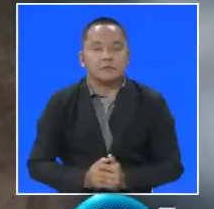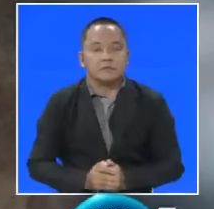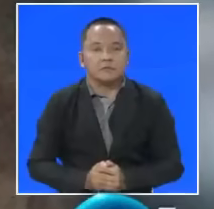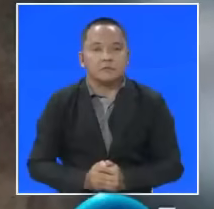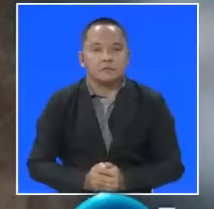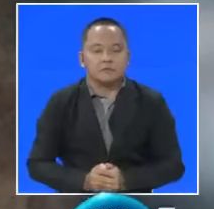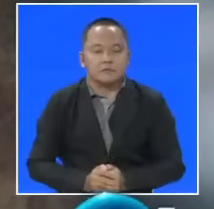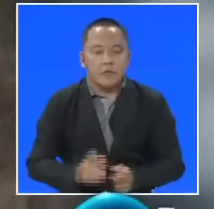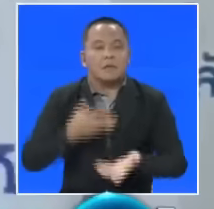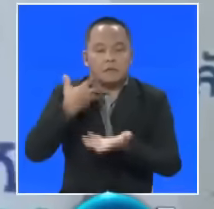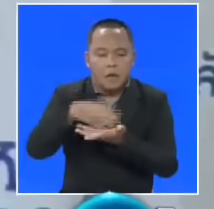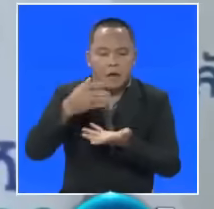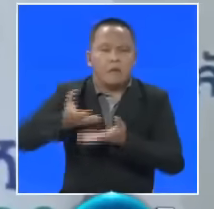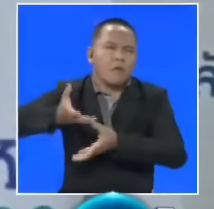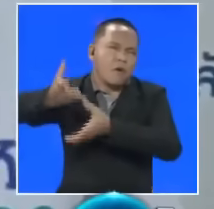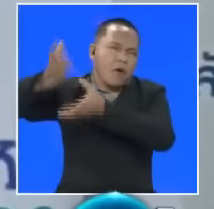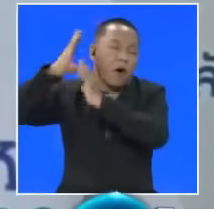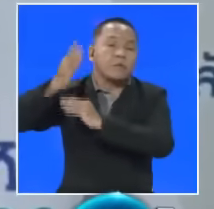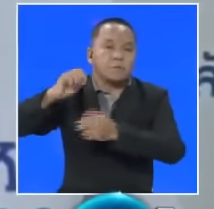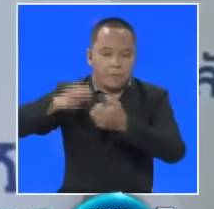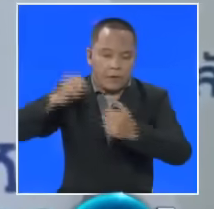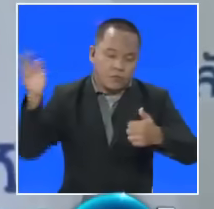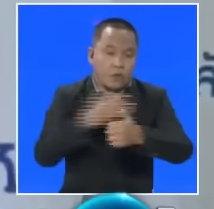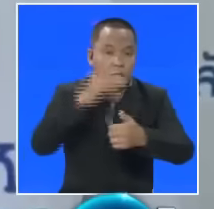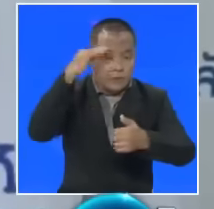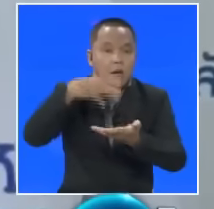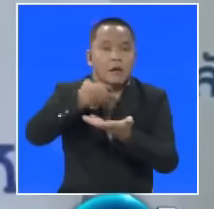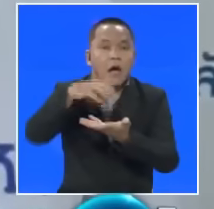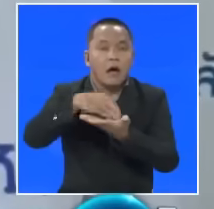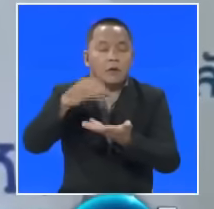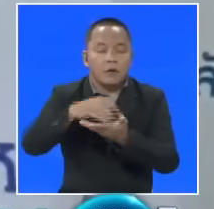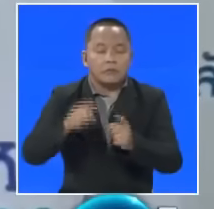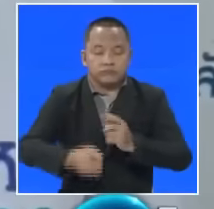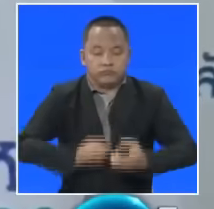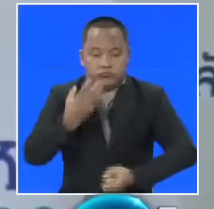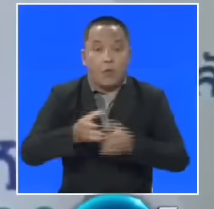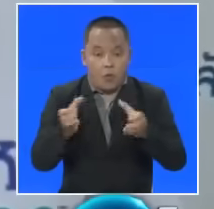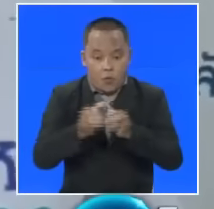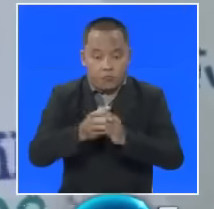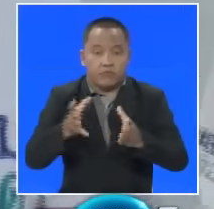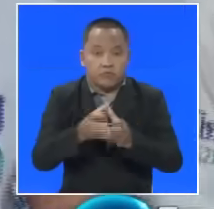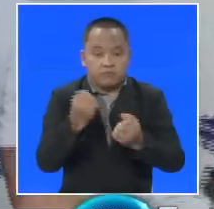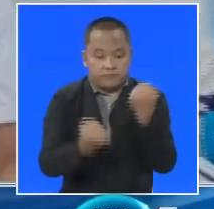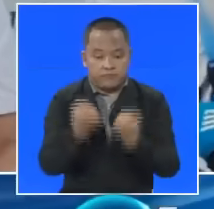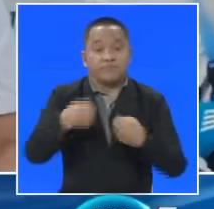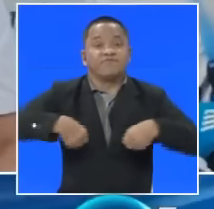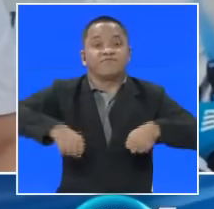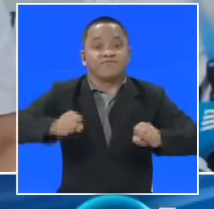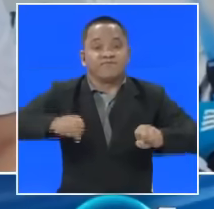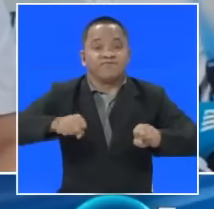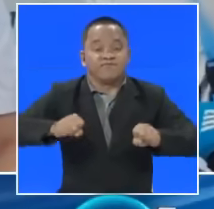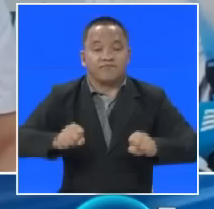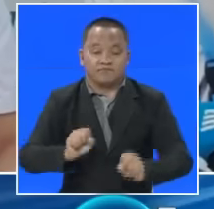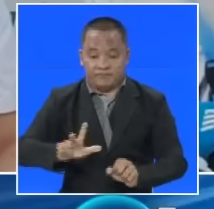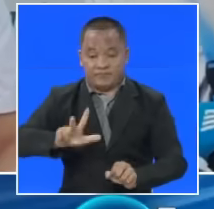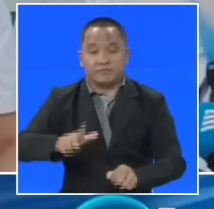ณชัยชนะก็เลยเล่าย้อนไปถึงวันเกิดเหตุกับตำรวจได้ฟังเล่าว่ากลุ่มผู้ก่อเหตุขับรถจักรยานยนต์กันมา